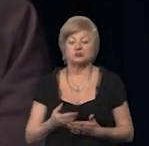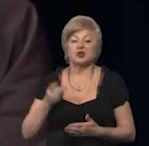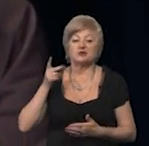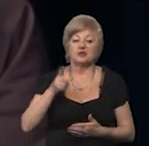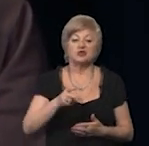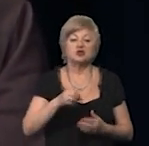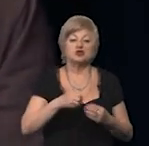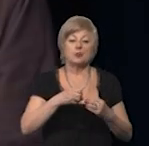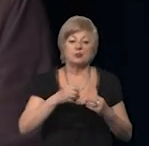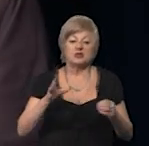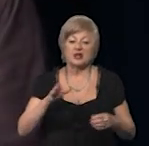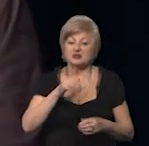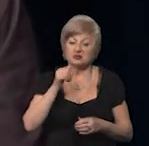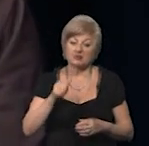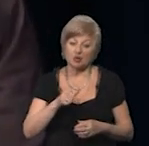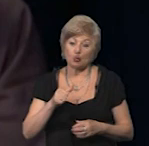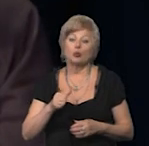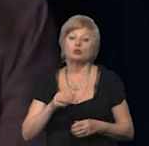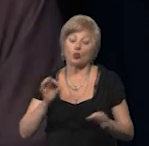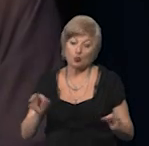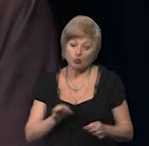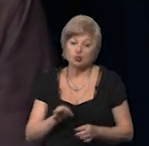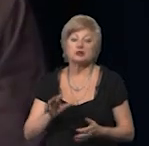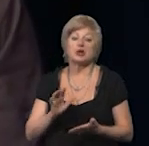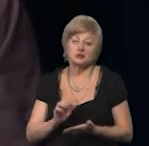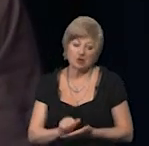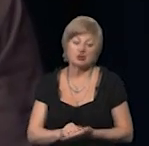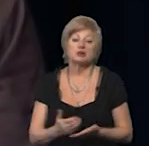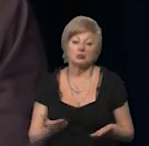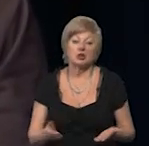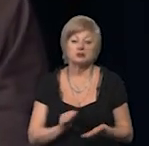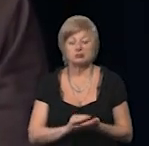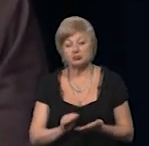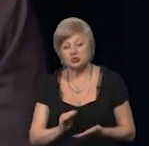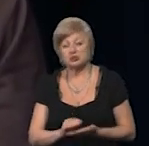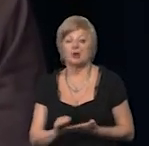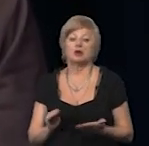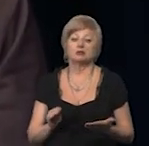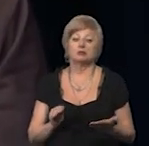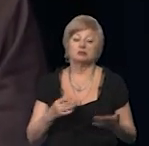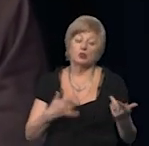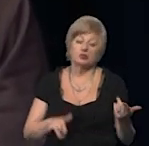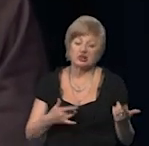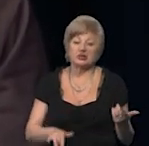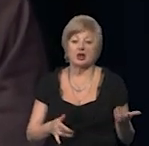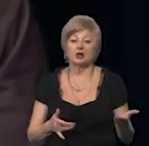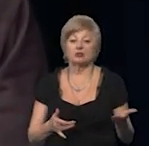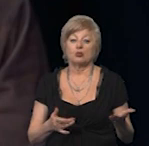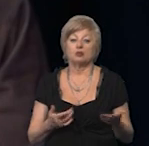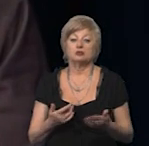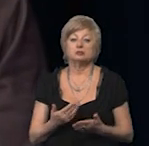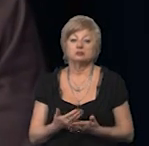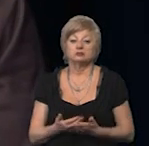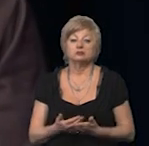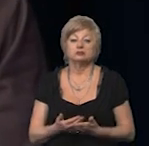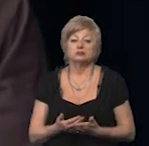2015 року, ну, музикою ми займалися, ну, я точніше грав там так під гітару, десь акомпаніментик,